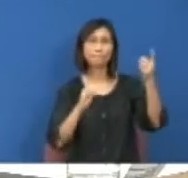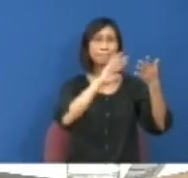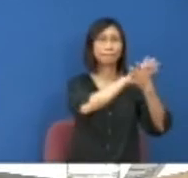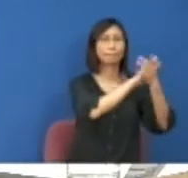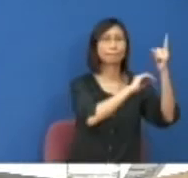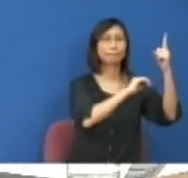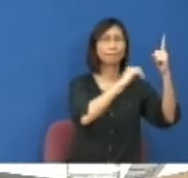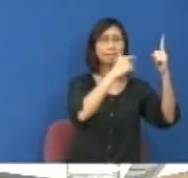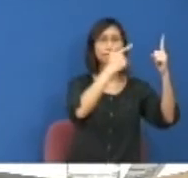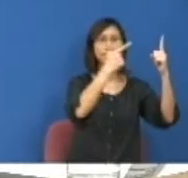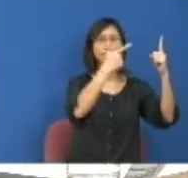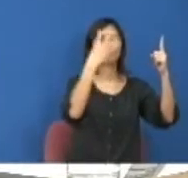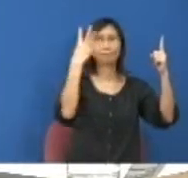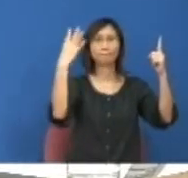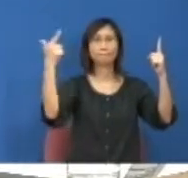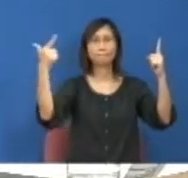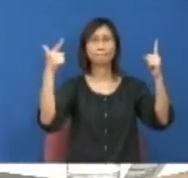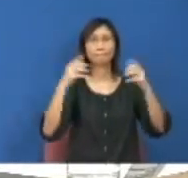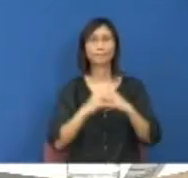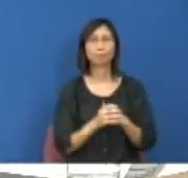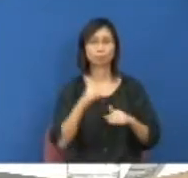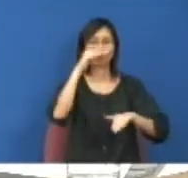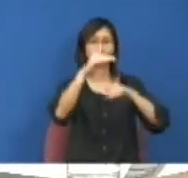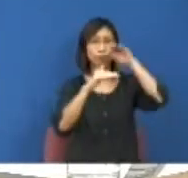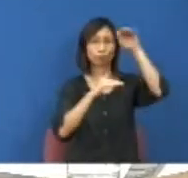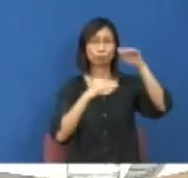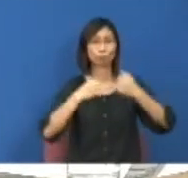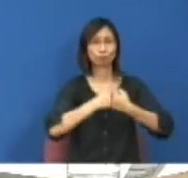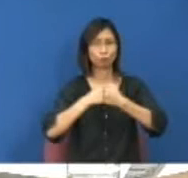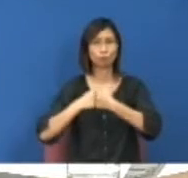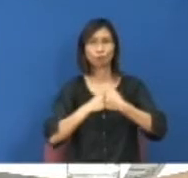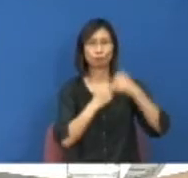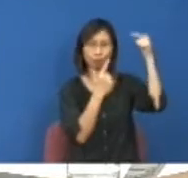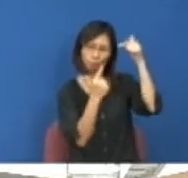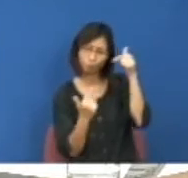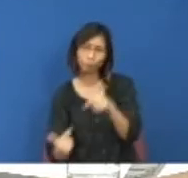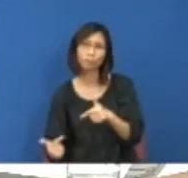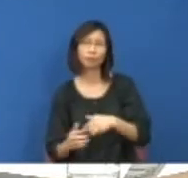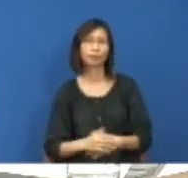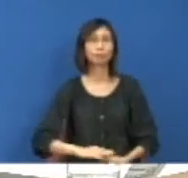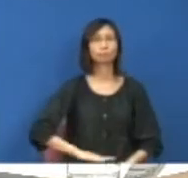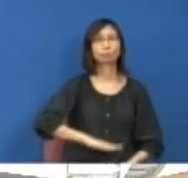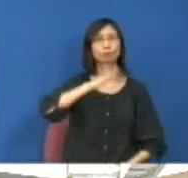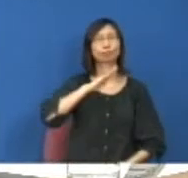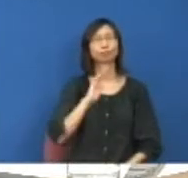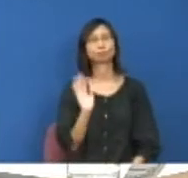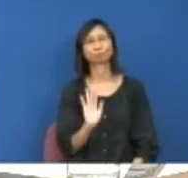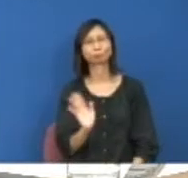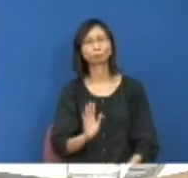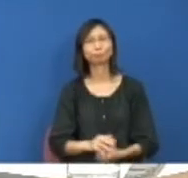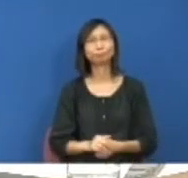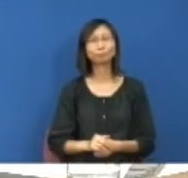1848年咧，其實我加入到咧，我繼續嘅就係話嗰啲唔滿意於即係呢個法國革命